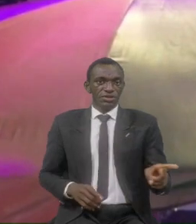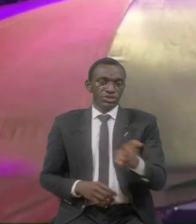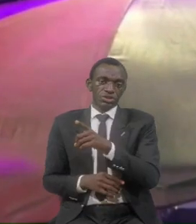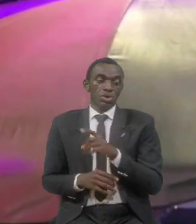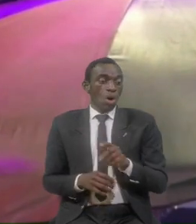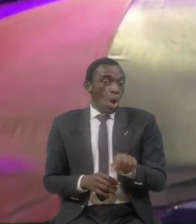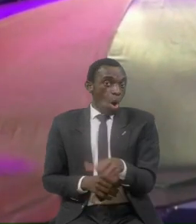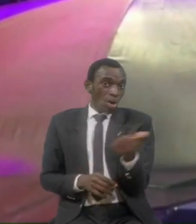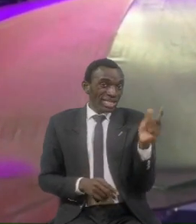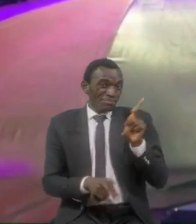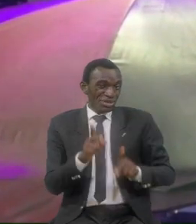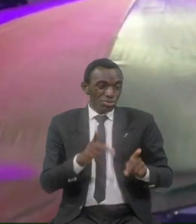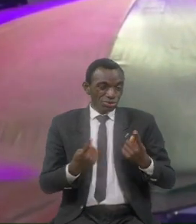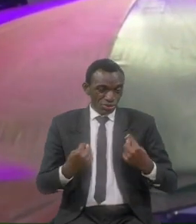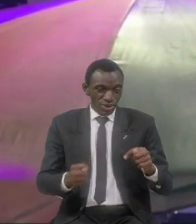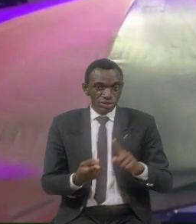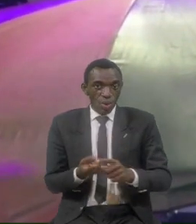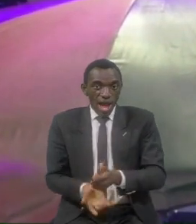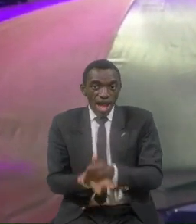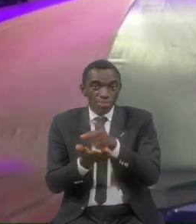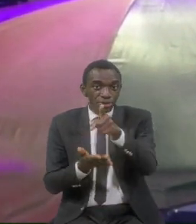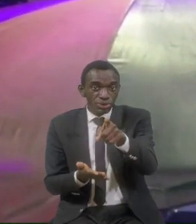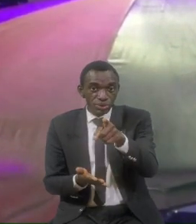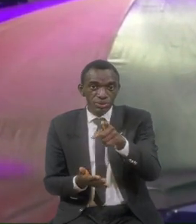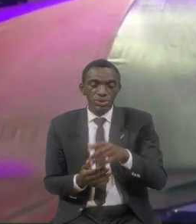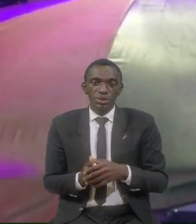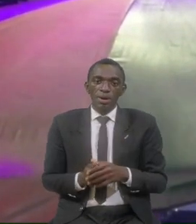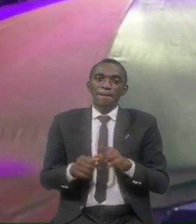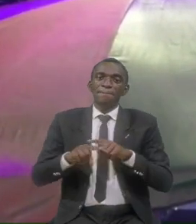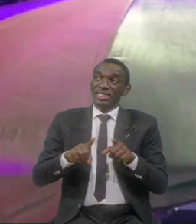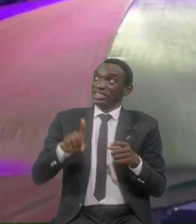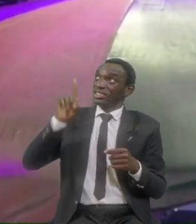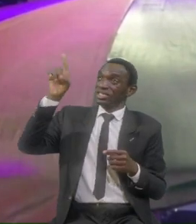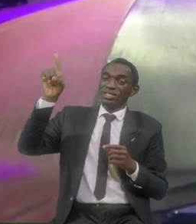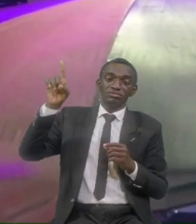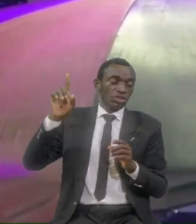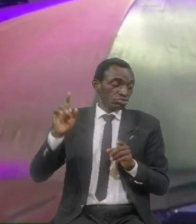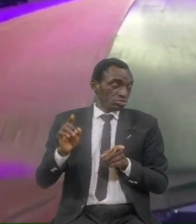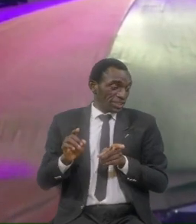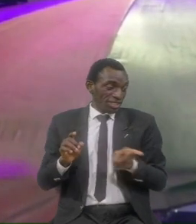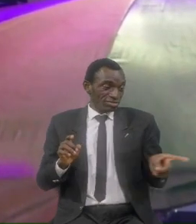man basig dunay tawo nga gusto mo tabang nimo. A better man, a better woman. Maskin